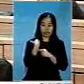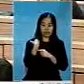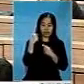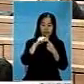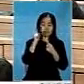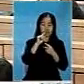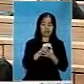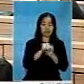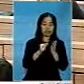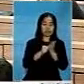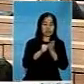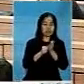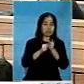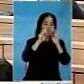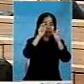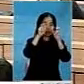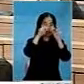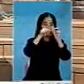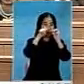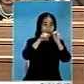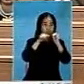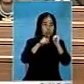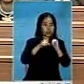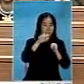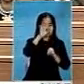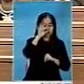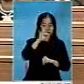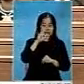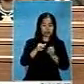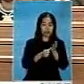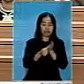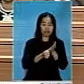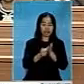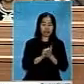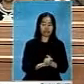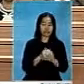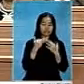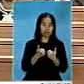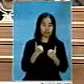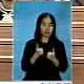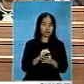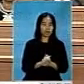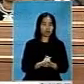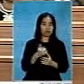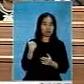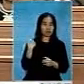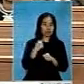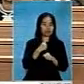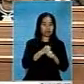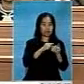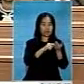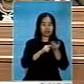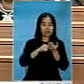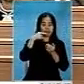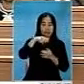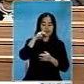แก้เป็นรายมาตรานะครับขณะนี้เราได้มีการเสนอร่างแก้